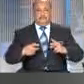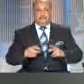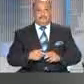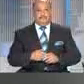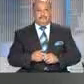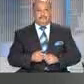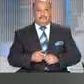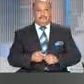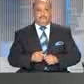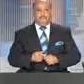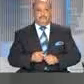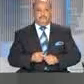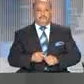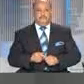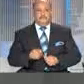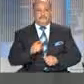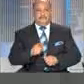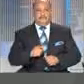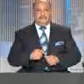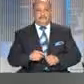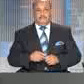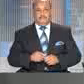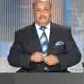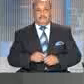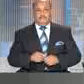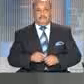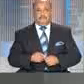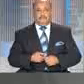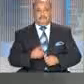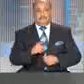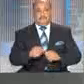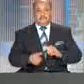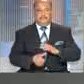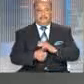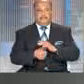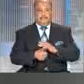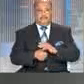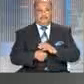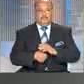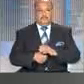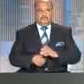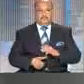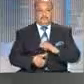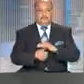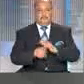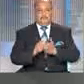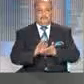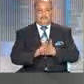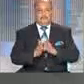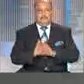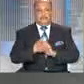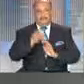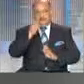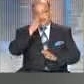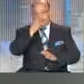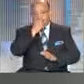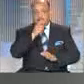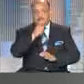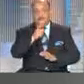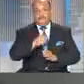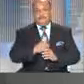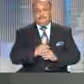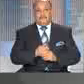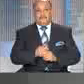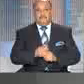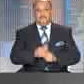الإفريقية بهذه الدورة الهامة. أهم نشاط قمنا به السنة هو مشاركة صنف المدارس في